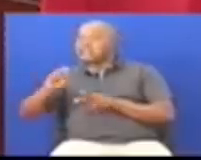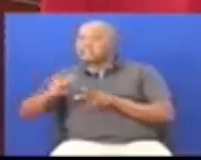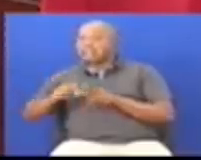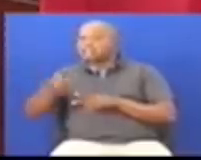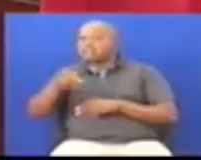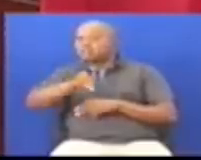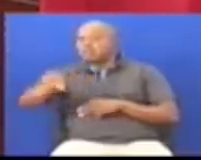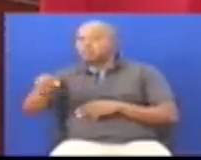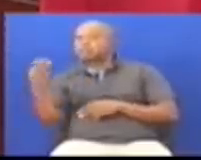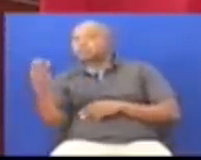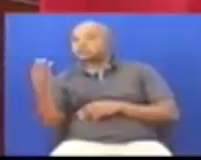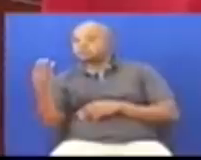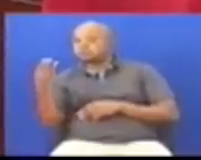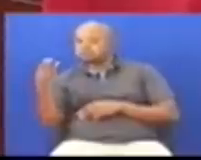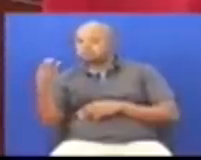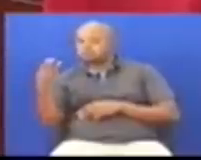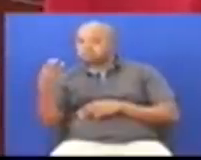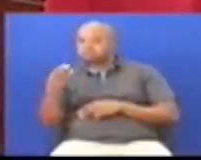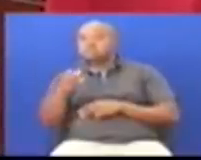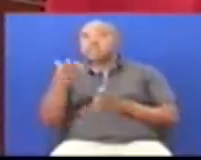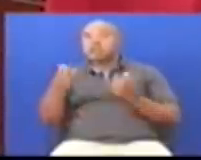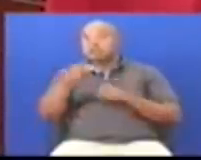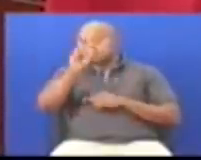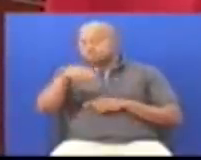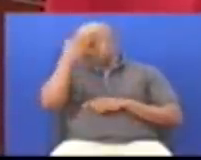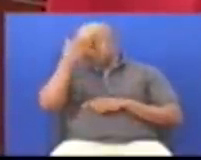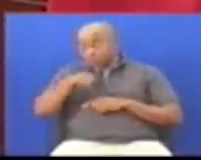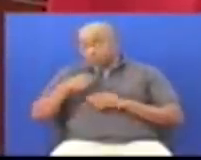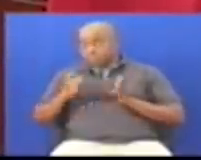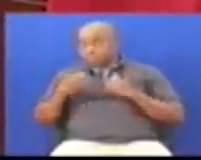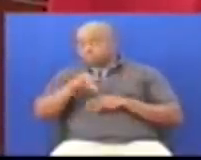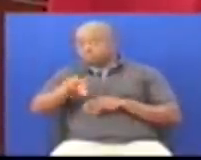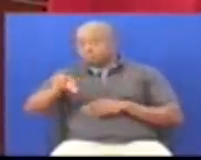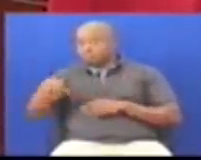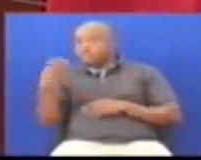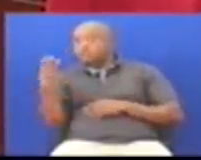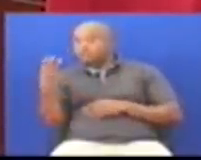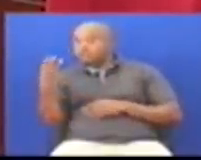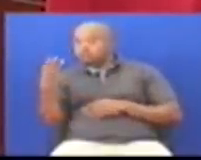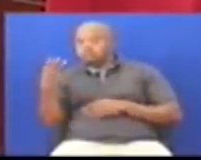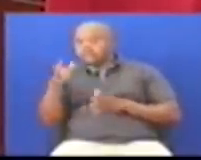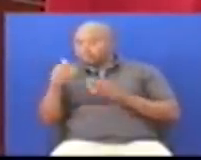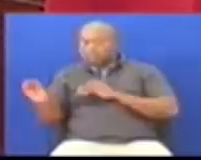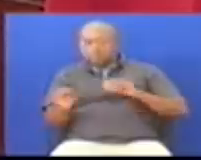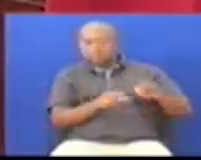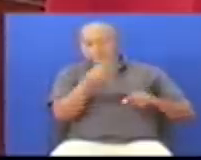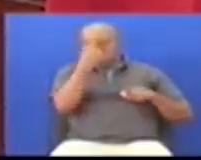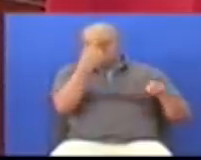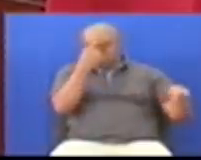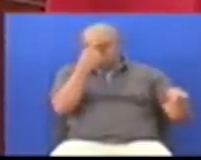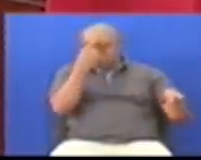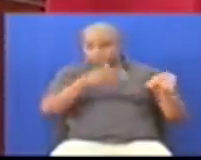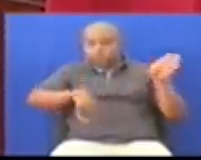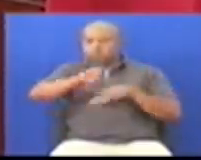Matatu. Anayejua mimi nimehama Mawe Matatu kwenda Yudom ni mwenyekiti wangu